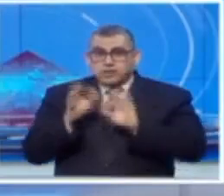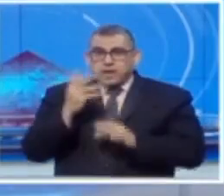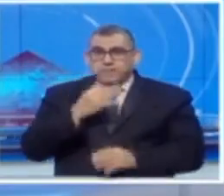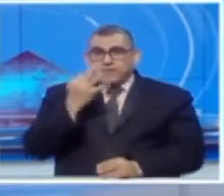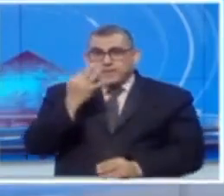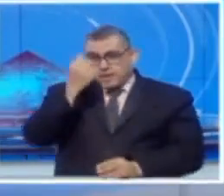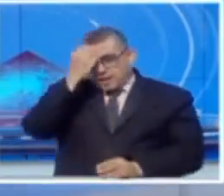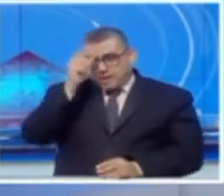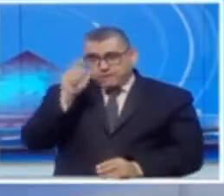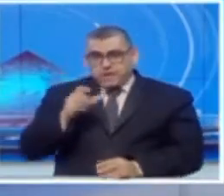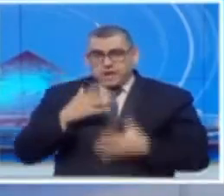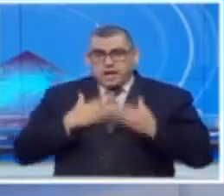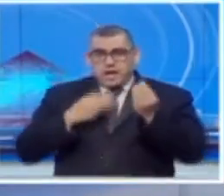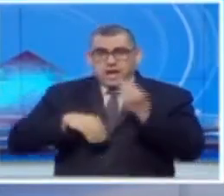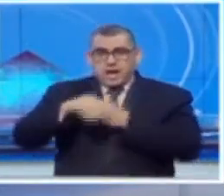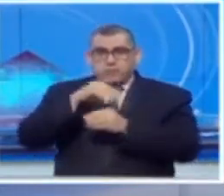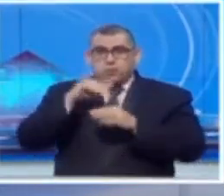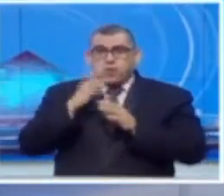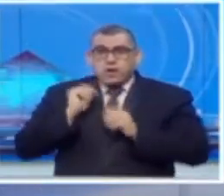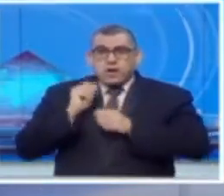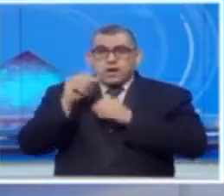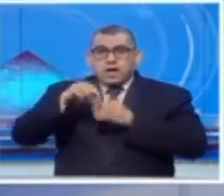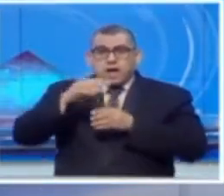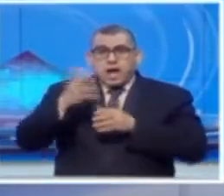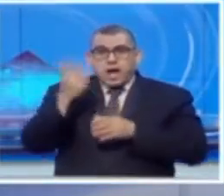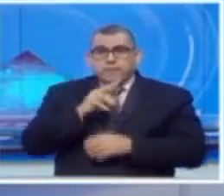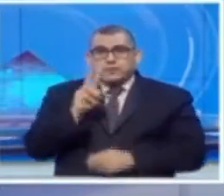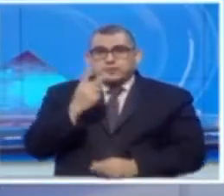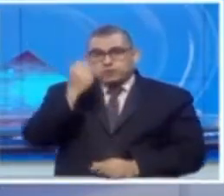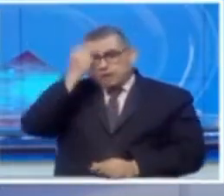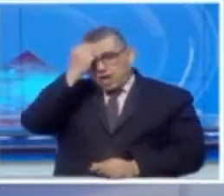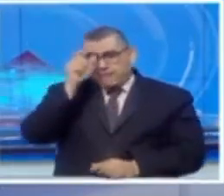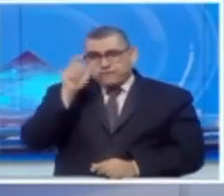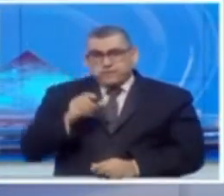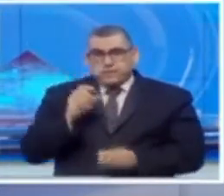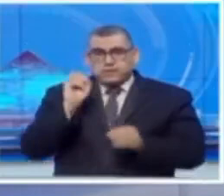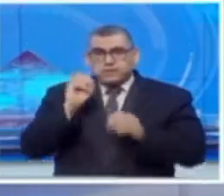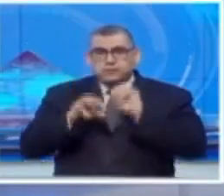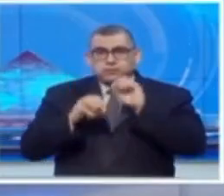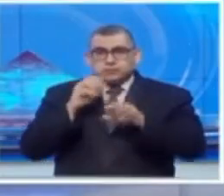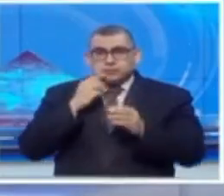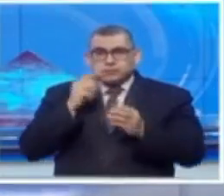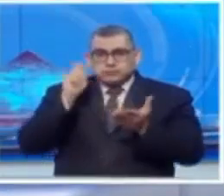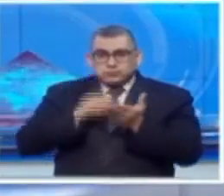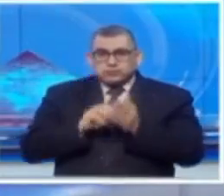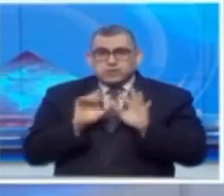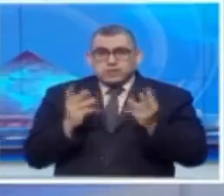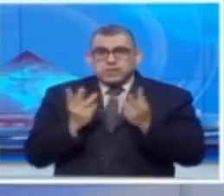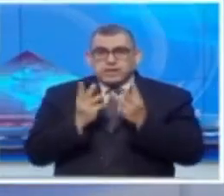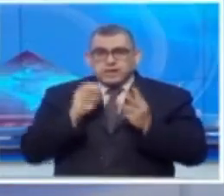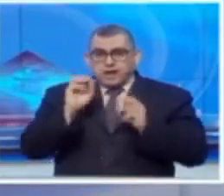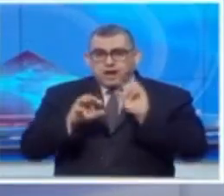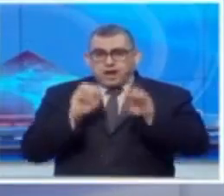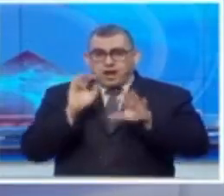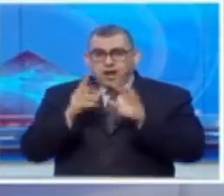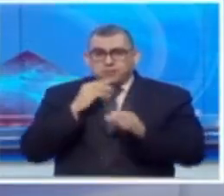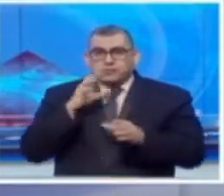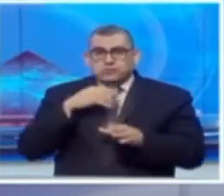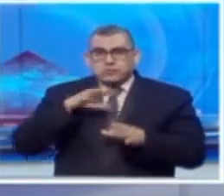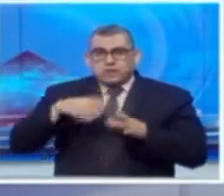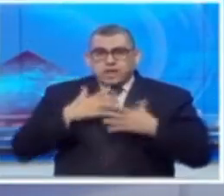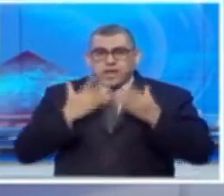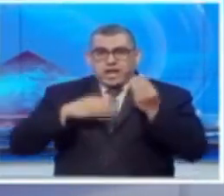اختيار 3000 حاج من بين أكثر من 17000 مواطن قاموا بتسجيل الطلبات سعيا